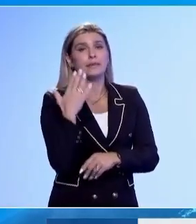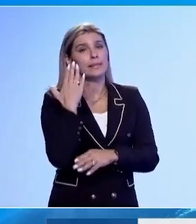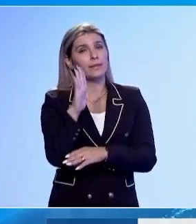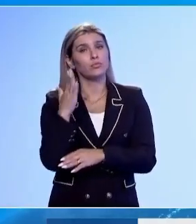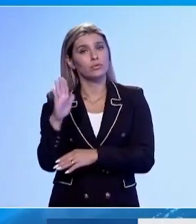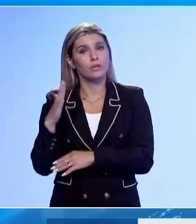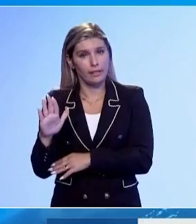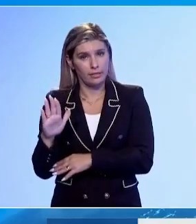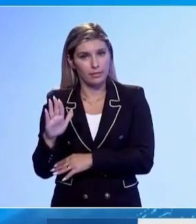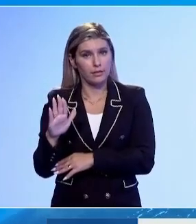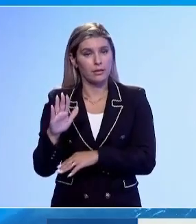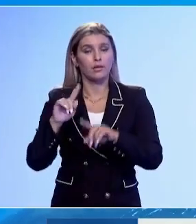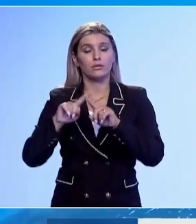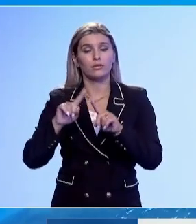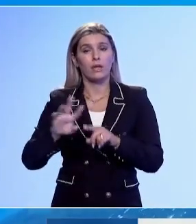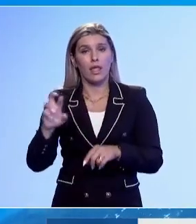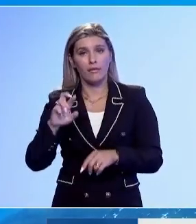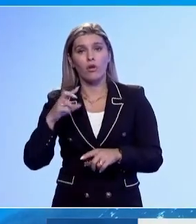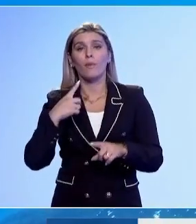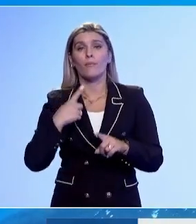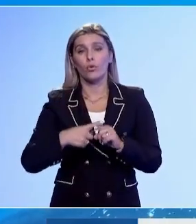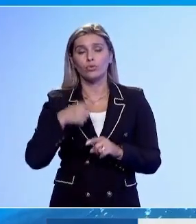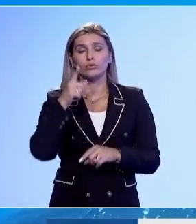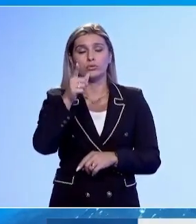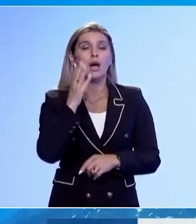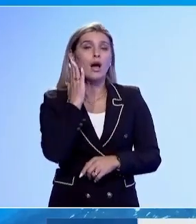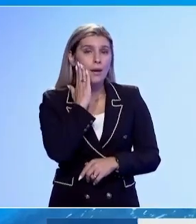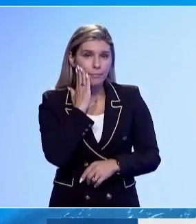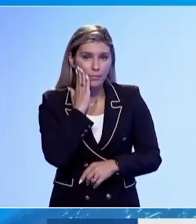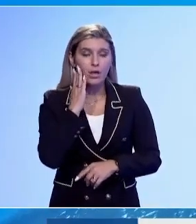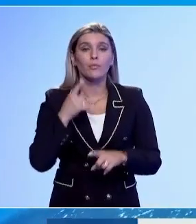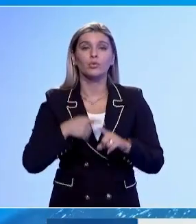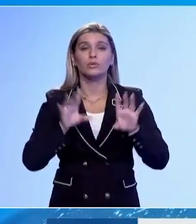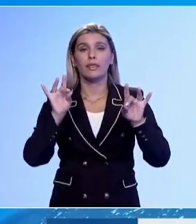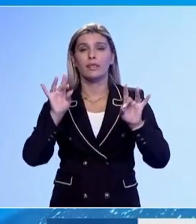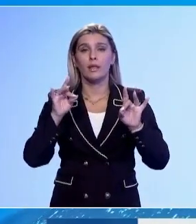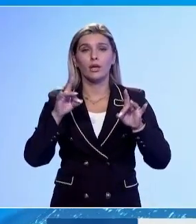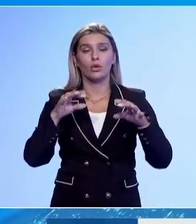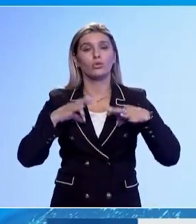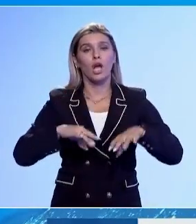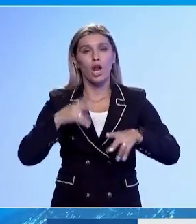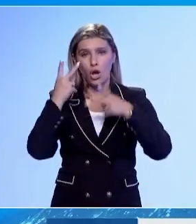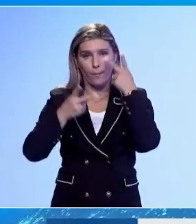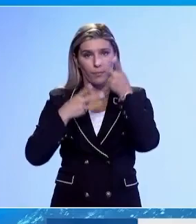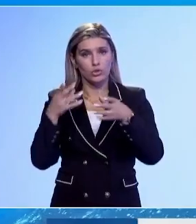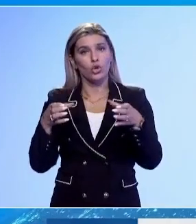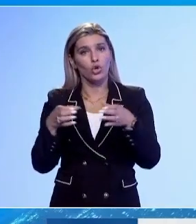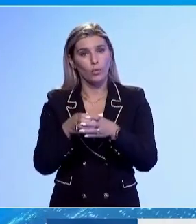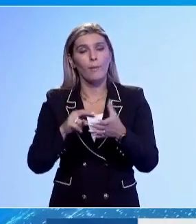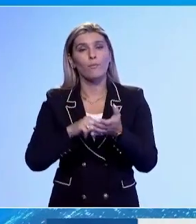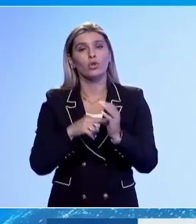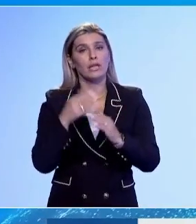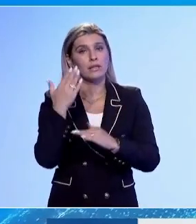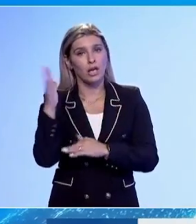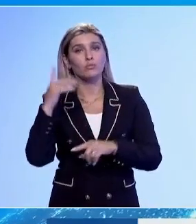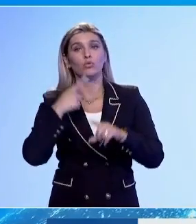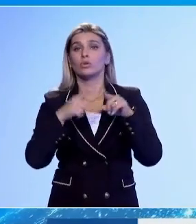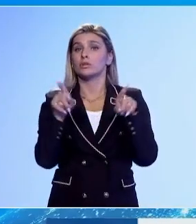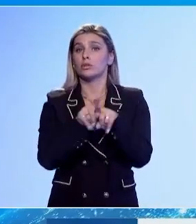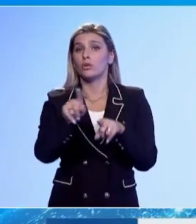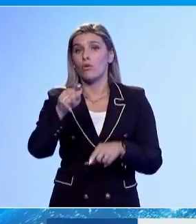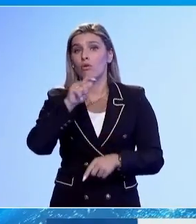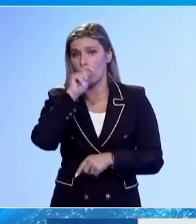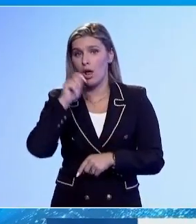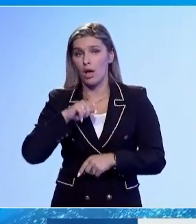senatorëve, kongresistëve amerikan, 10 kryetarëve të komisioneve parlamentare të politikave të jashtme, përfshirë edhe Ukrainën, të cilët ju